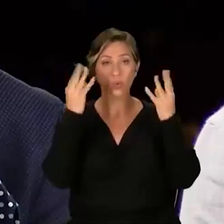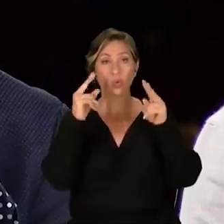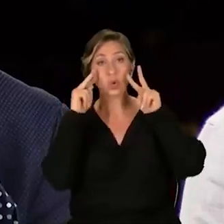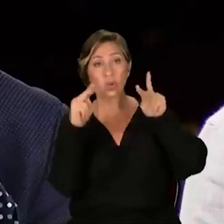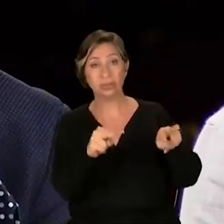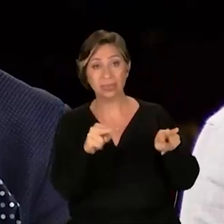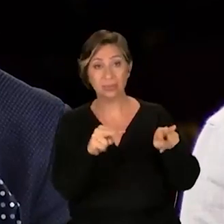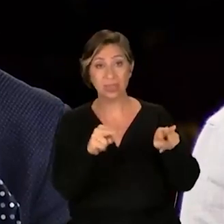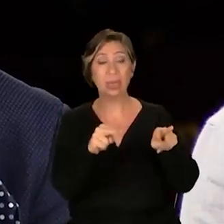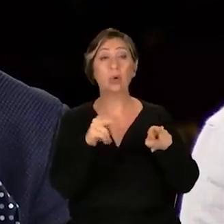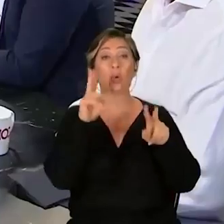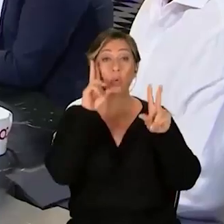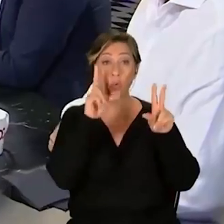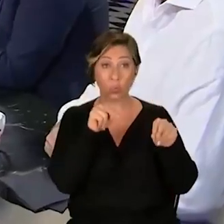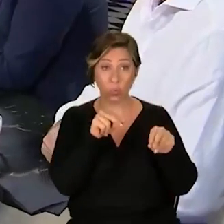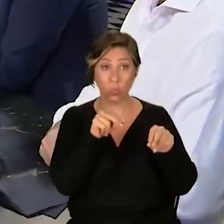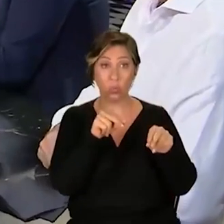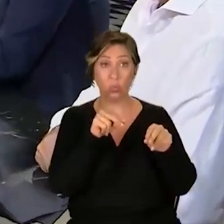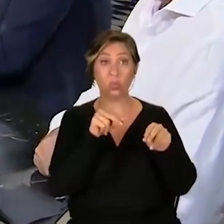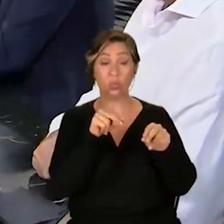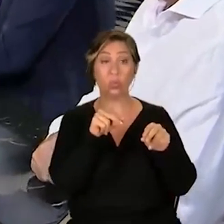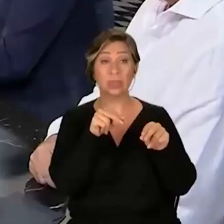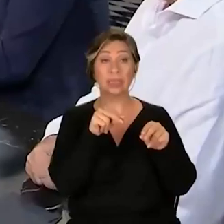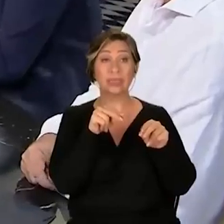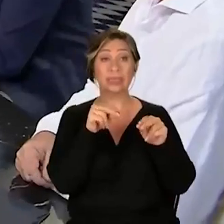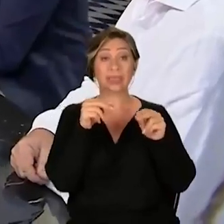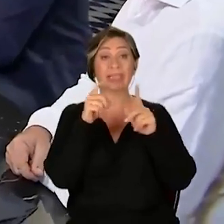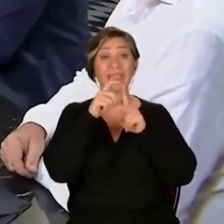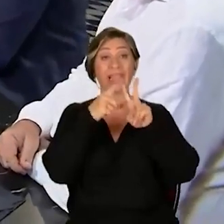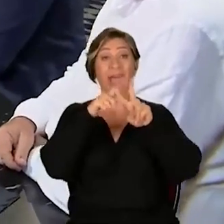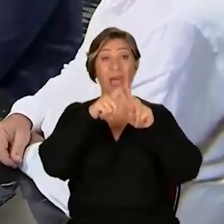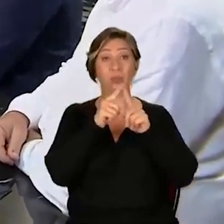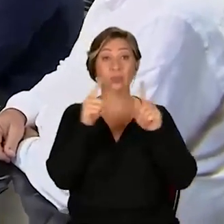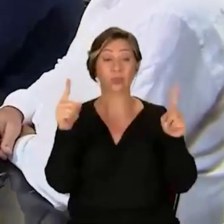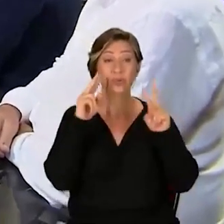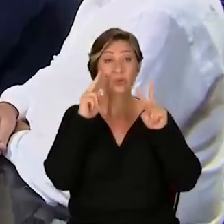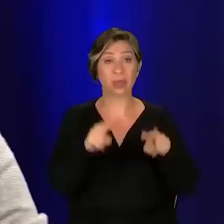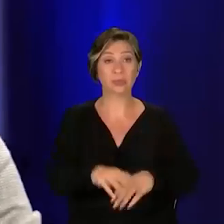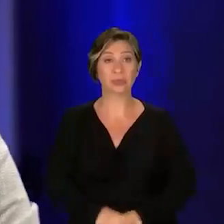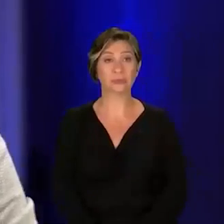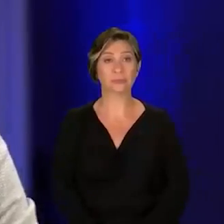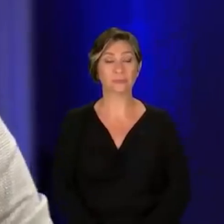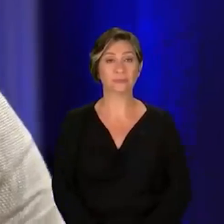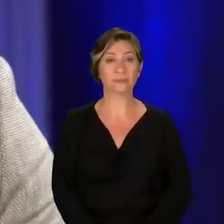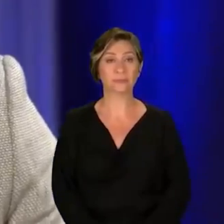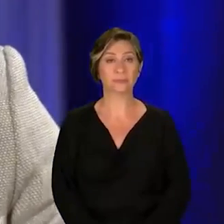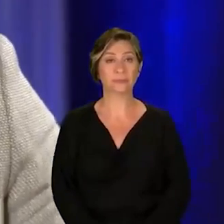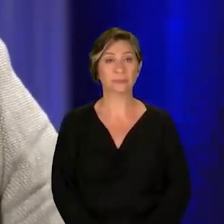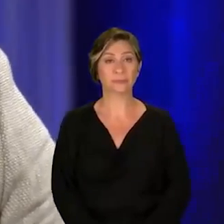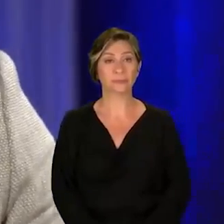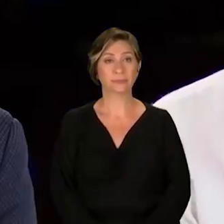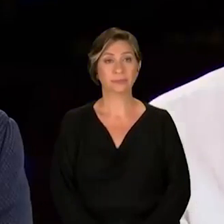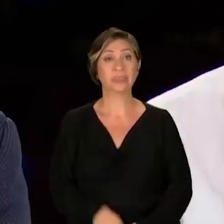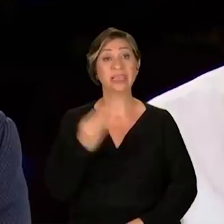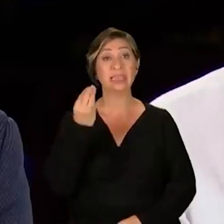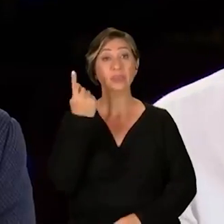Dolayısıyla uyku telomeri de uzattığını göstermiş. Evet, onu ben de yeni duydum vallahi, ne güzel. Süper.